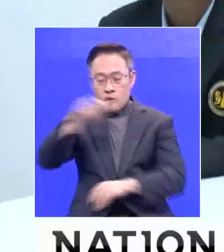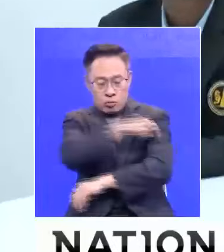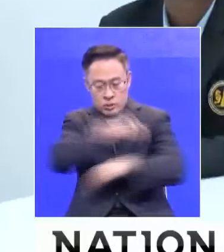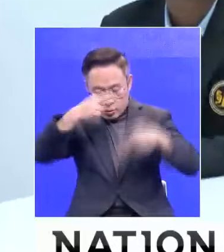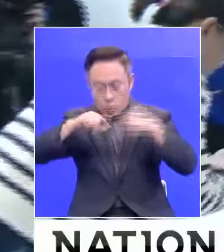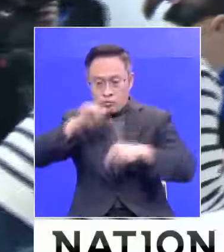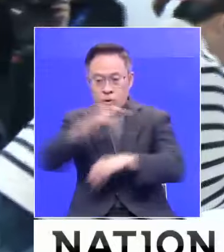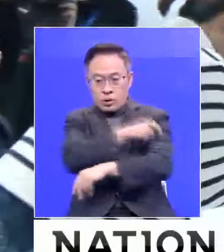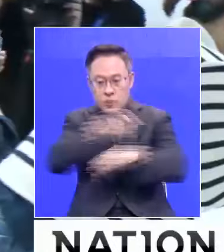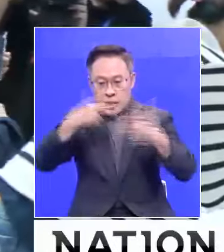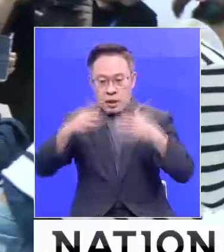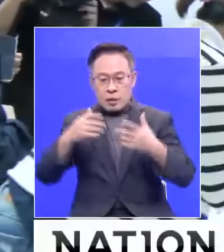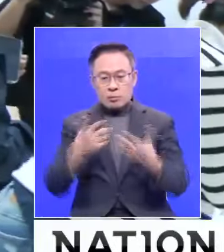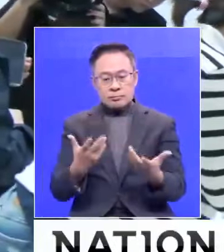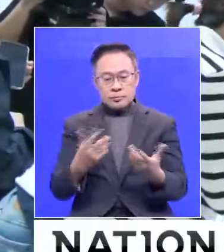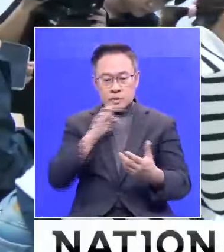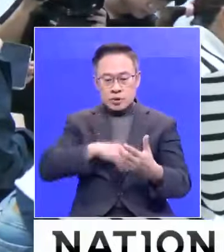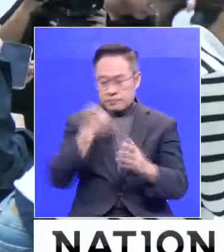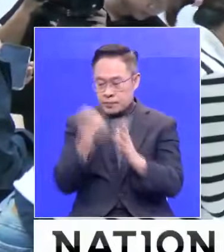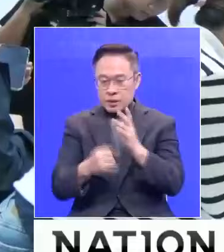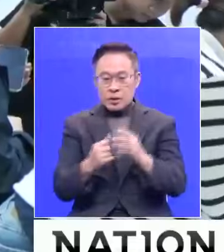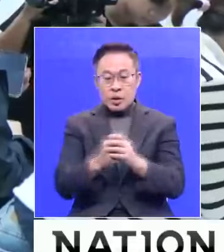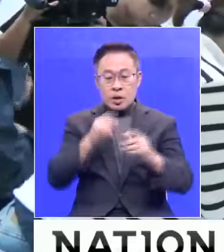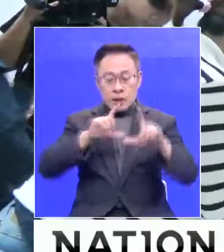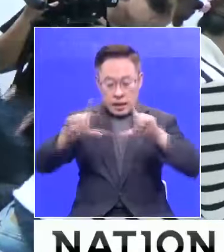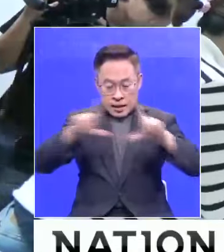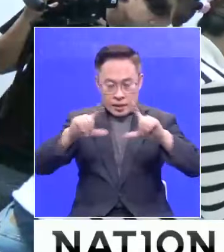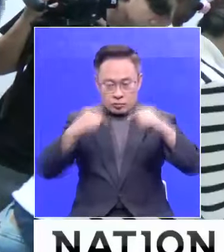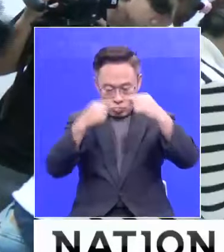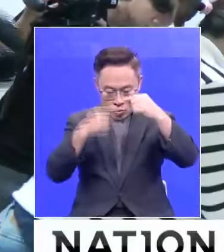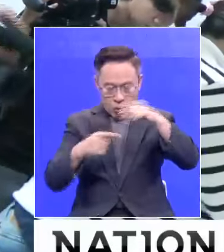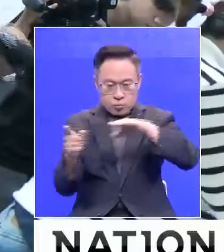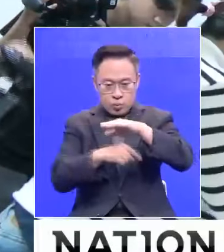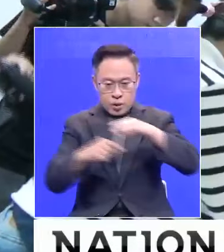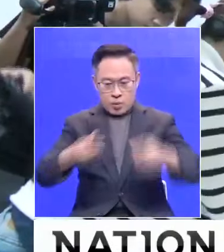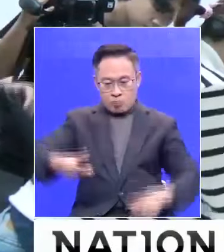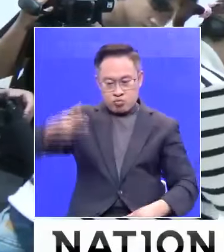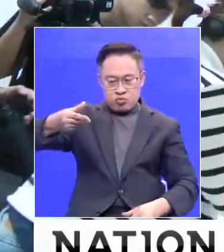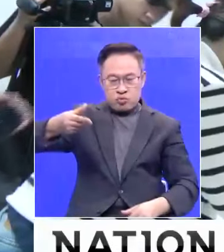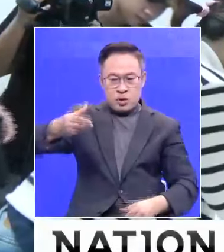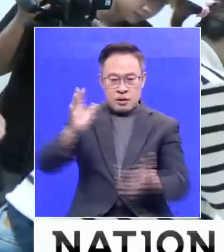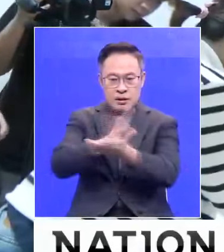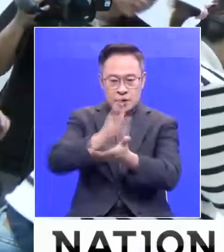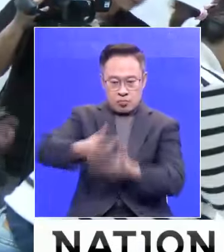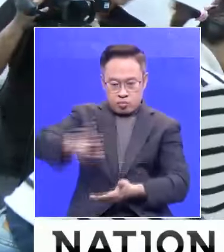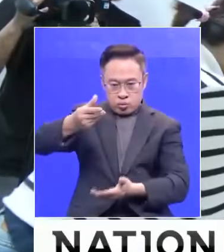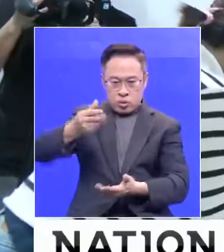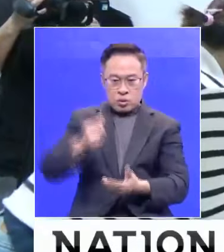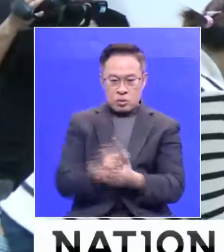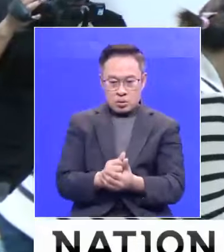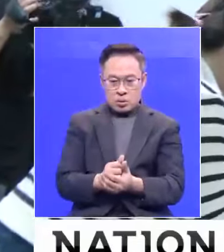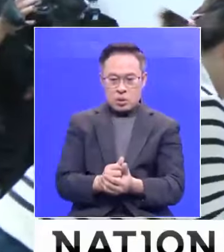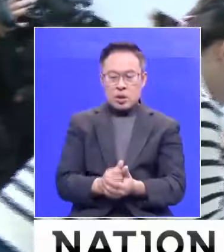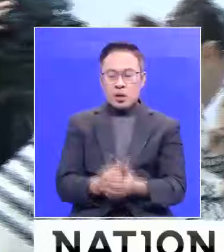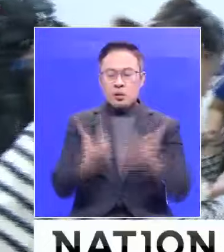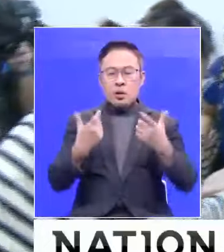จะเป็นเอกสารนะครับต่างๆไม่ว่าจะเป็นบทสนทนาการแชทนะครับที่มีเป็นปึกๆหลายมากกว่า50แผ่นนะครับรวมถึงคลิปการส